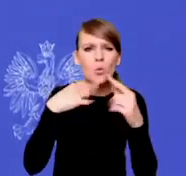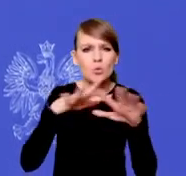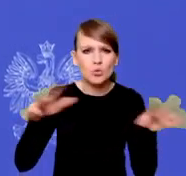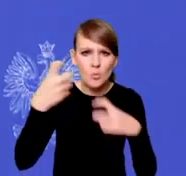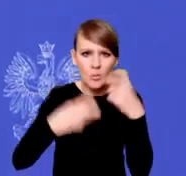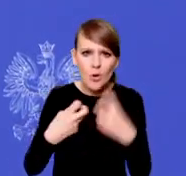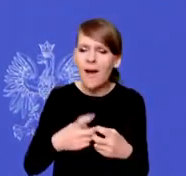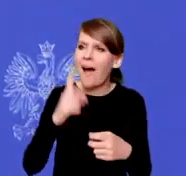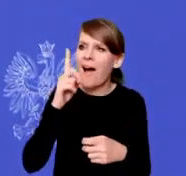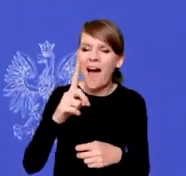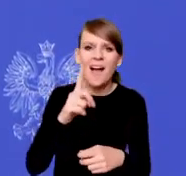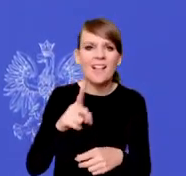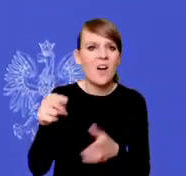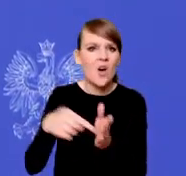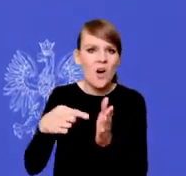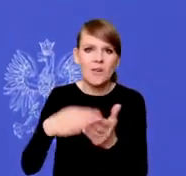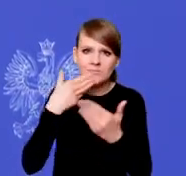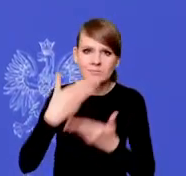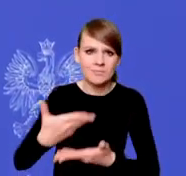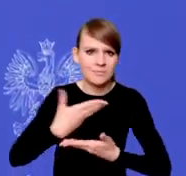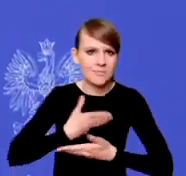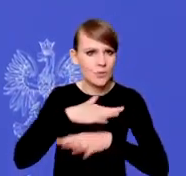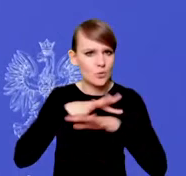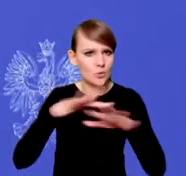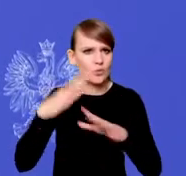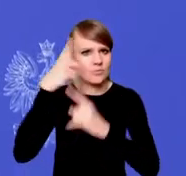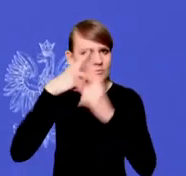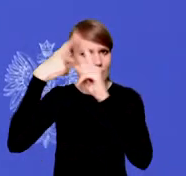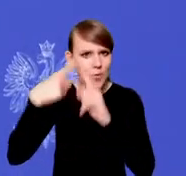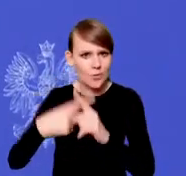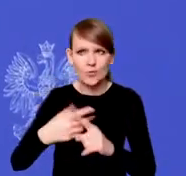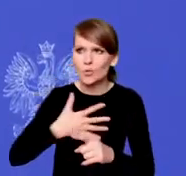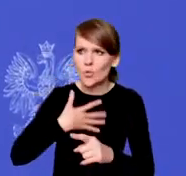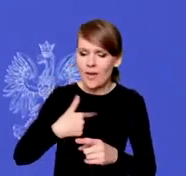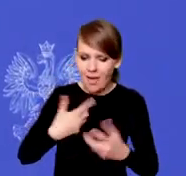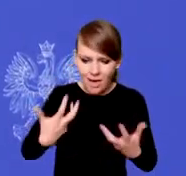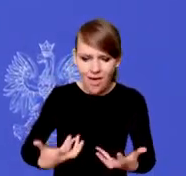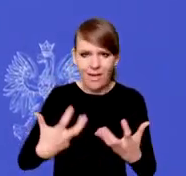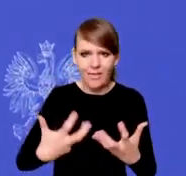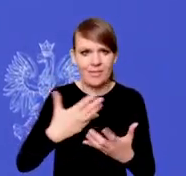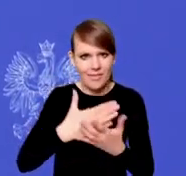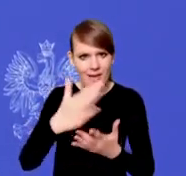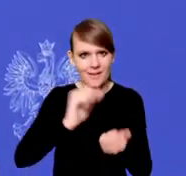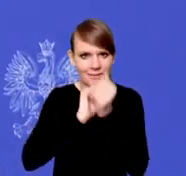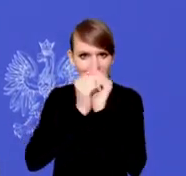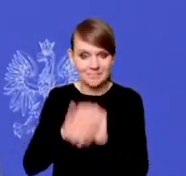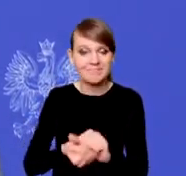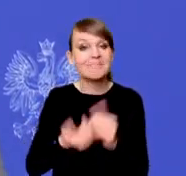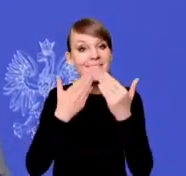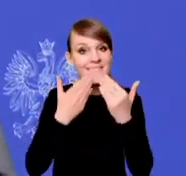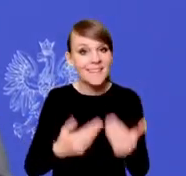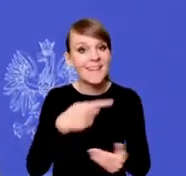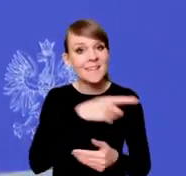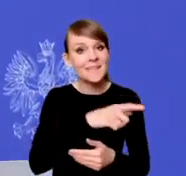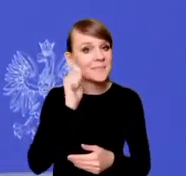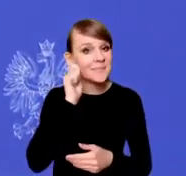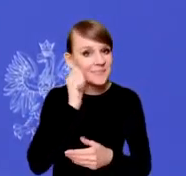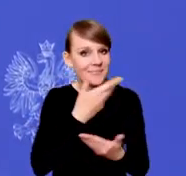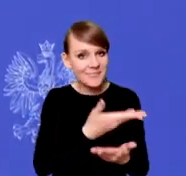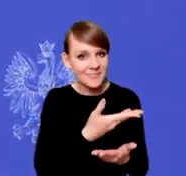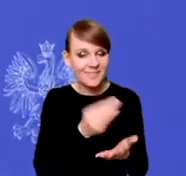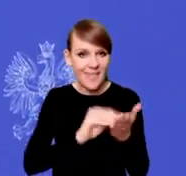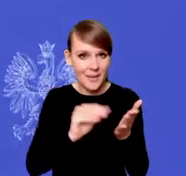dają dużą dozę optymizmu i zachęty do dalszych zmian. Bardzo dziękujemy pani, która ten komentarz nam tu